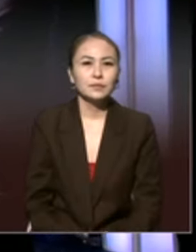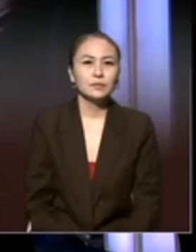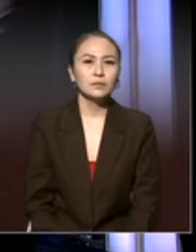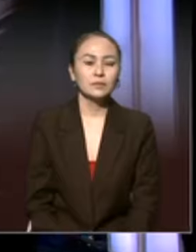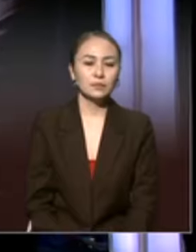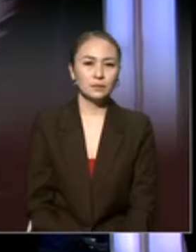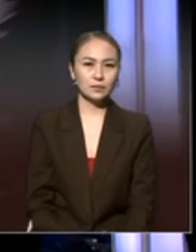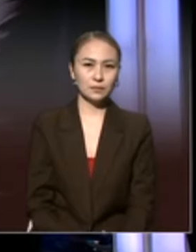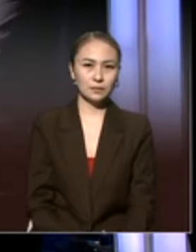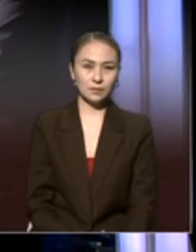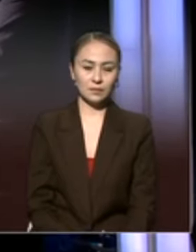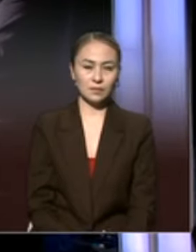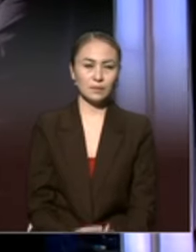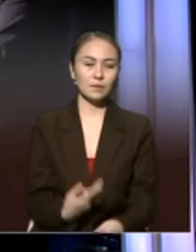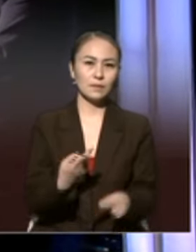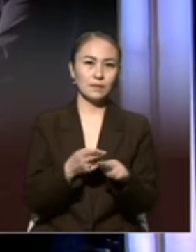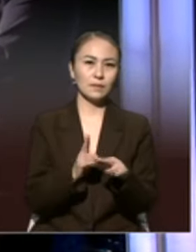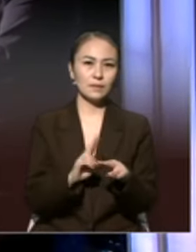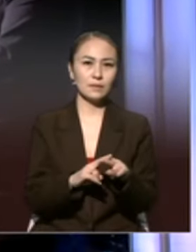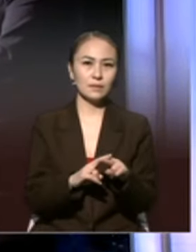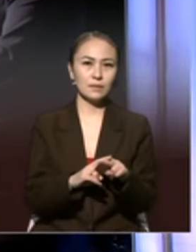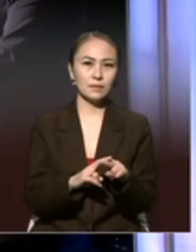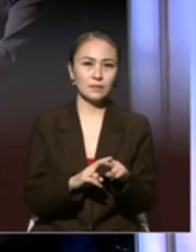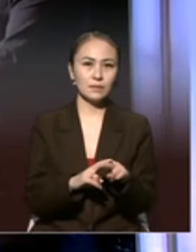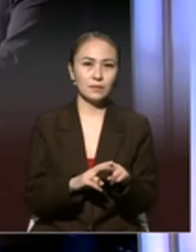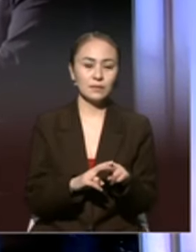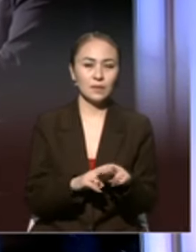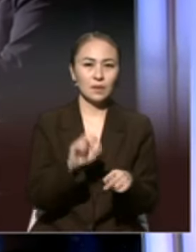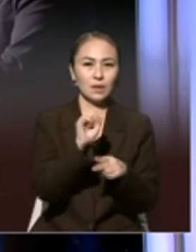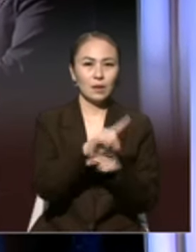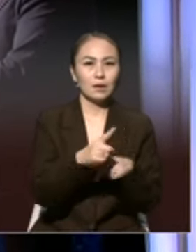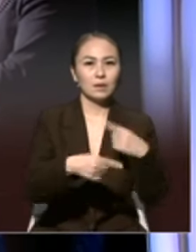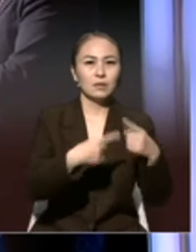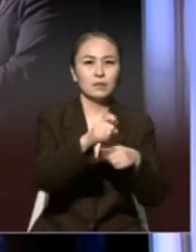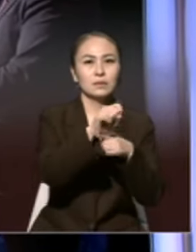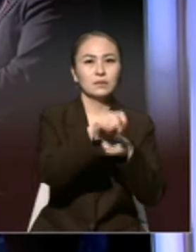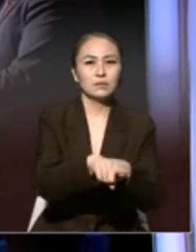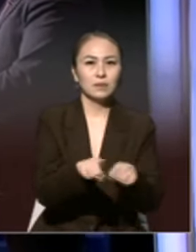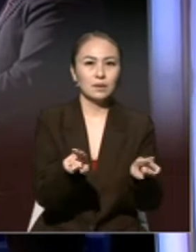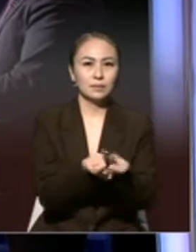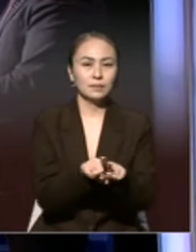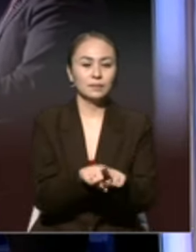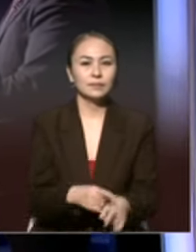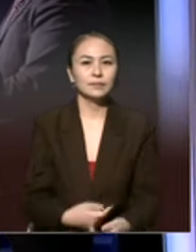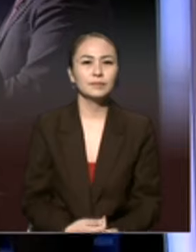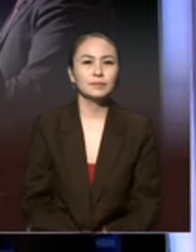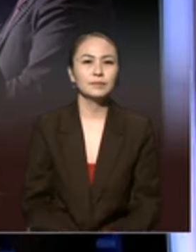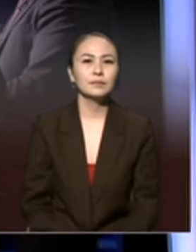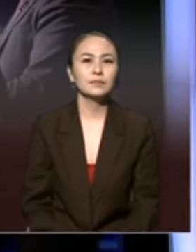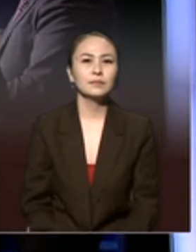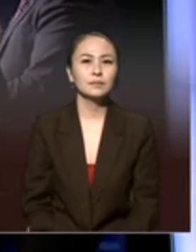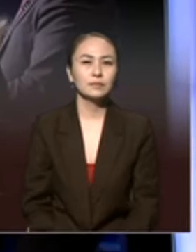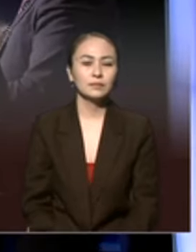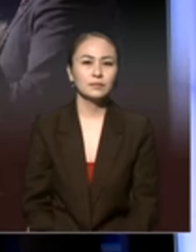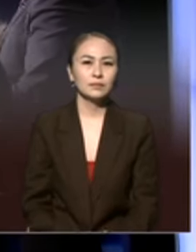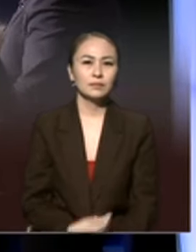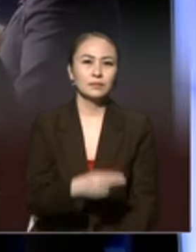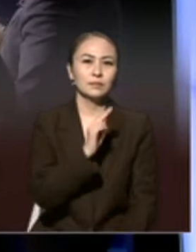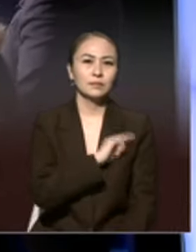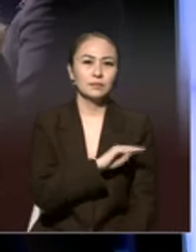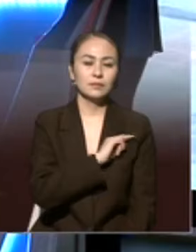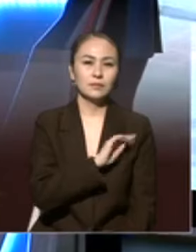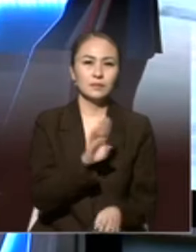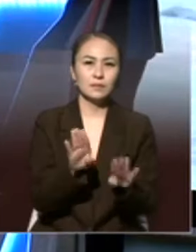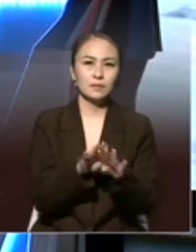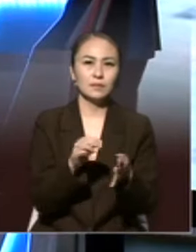Бұл жерде жаңағындай соның кері болып тұрмыз. Анау ит күшігі жұмсайды, күшік құйрығын жұмсайды дегеннің кері болып тұрмыз. Елдар мырза, сіздерде жұмыс осылай қойылған